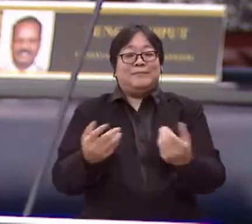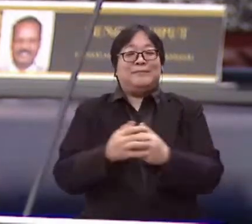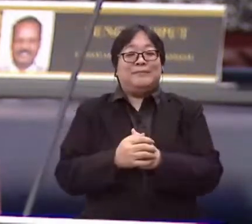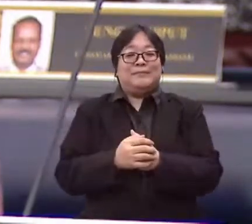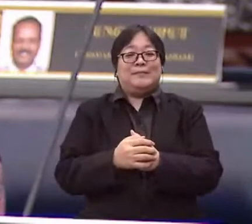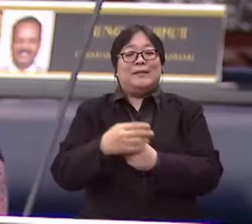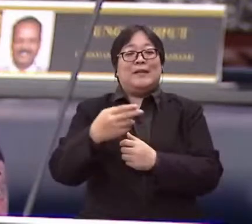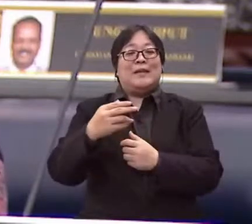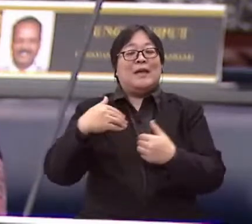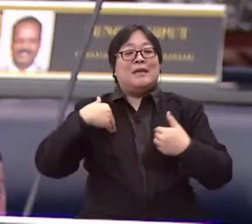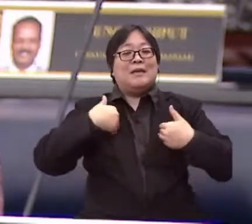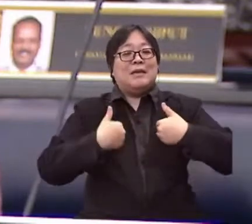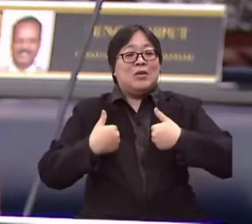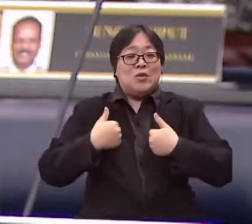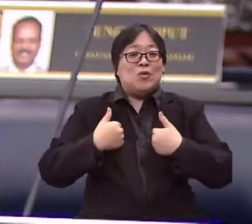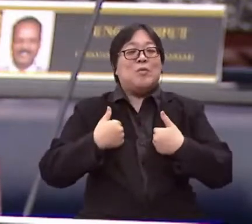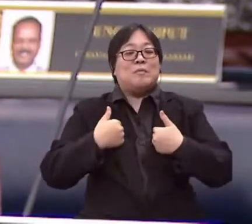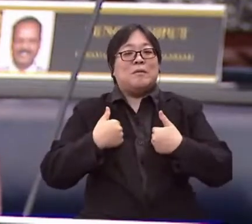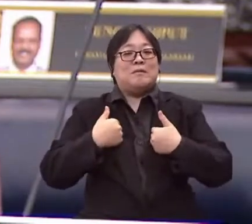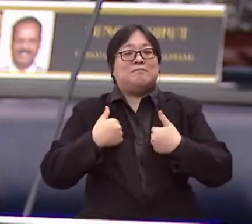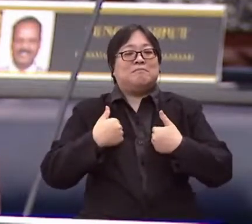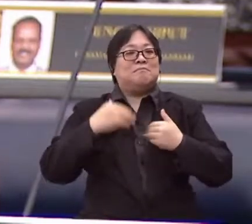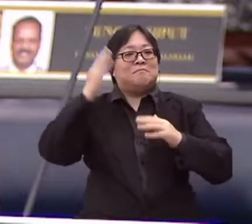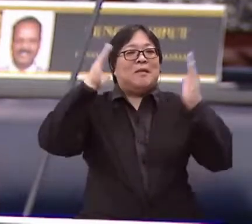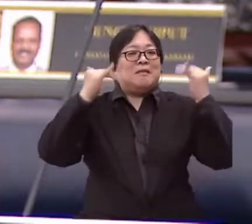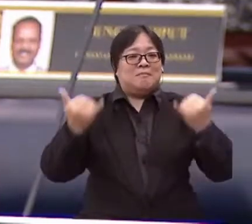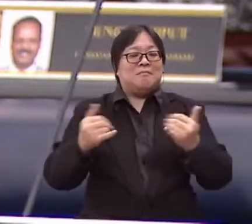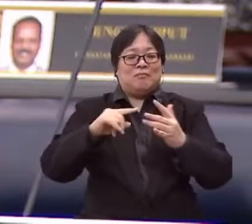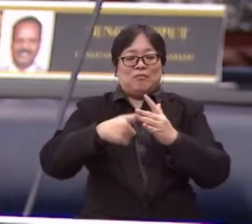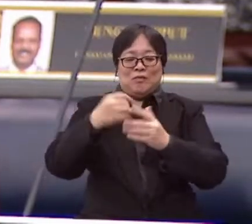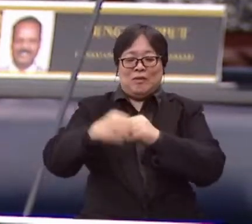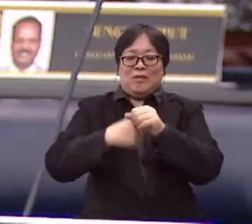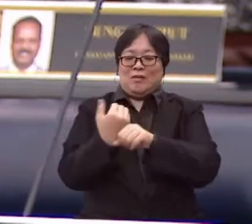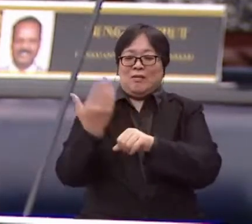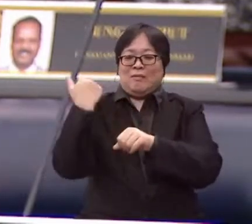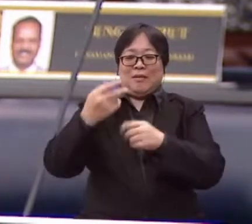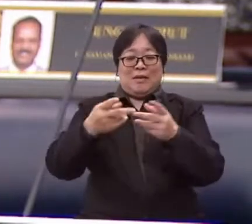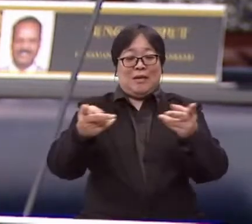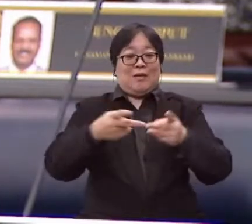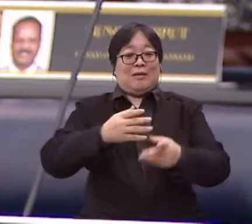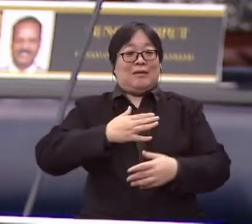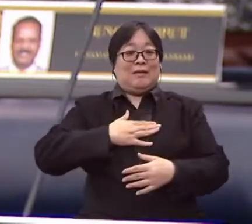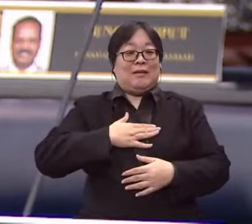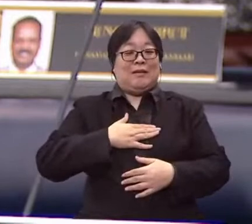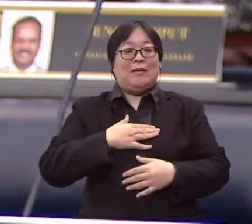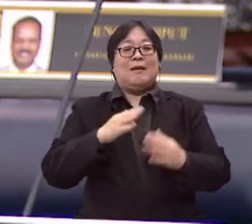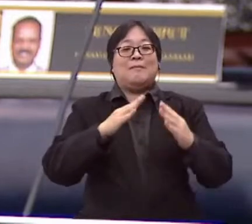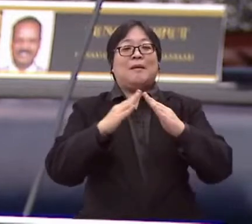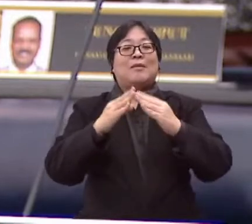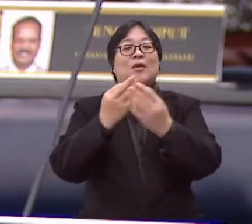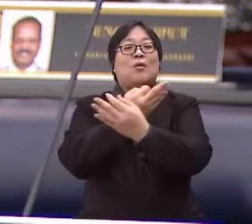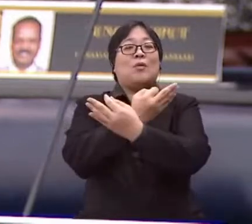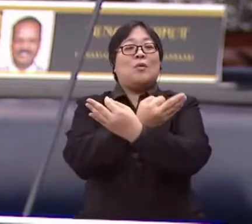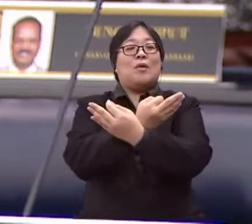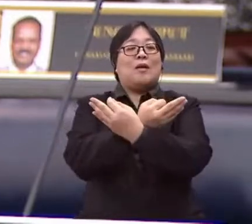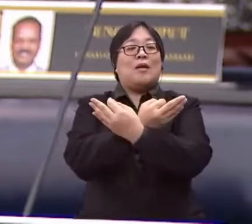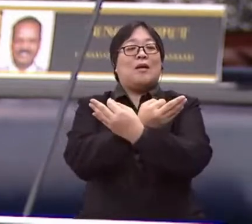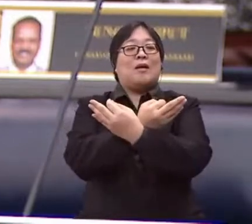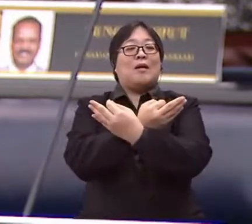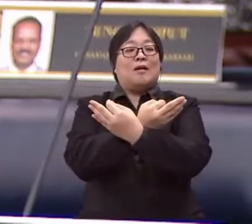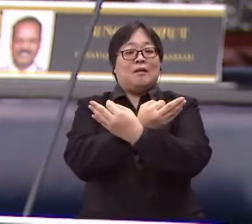habitat hewan liar di negara kita semenjak tahun lepas kawasan saya menjadi